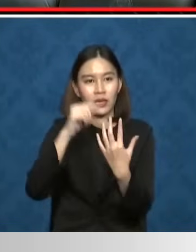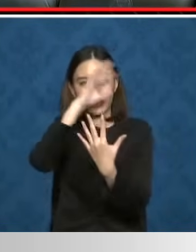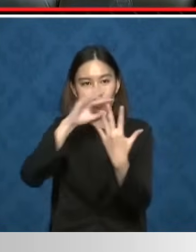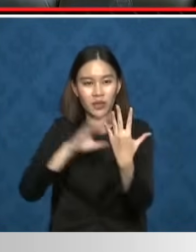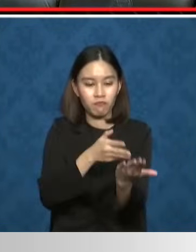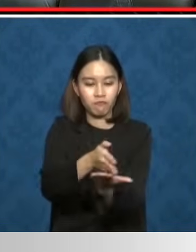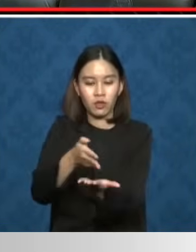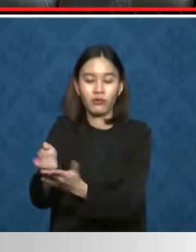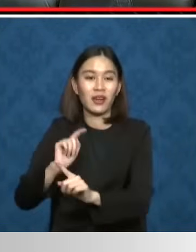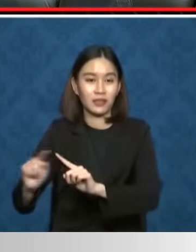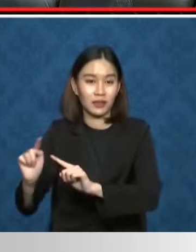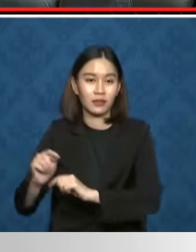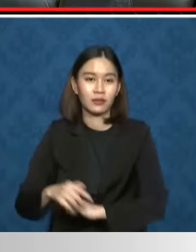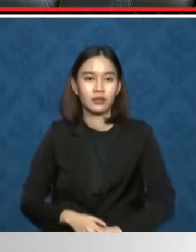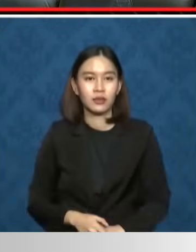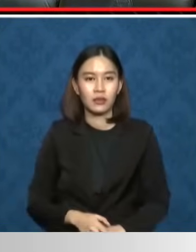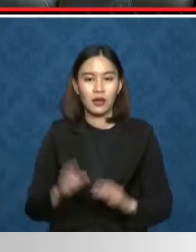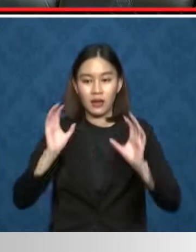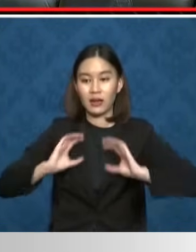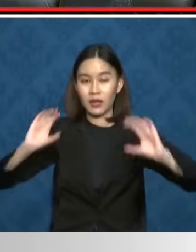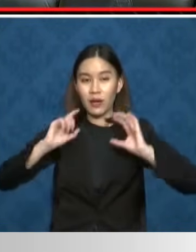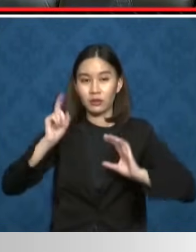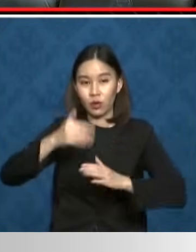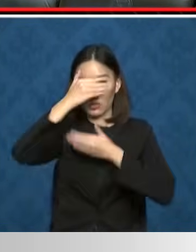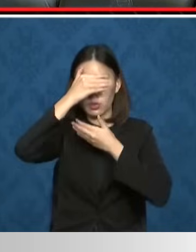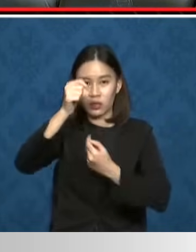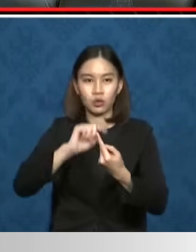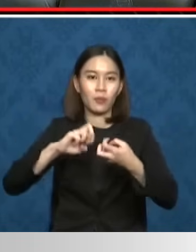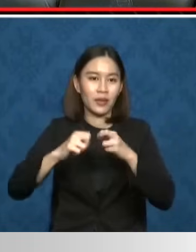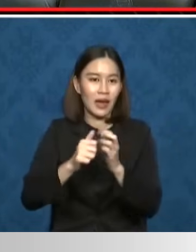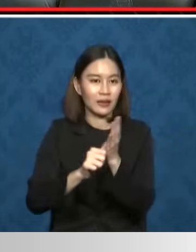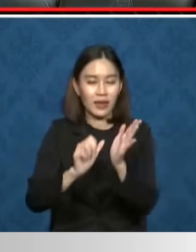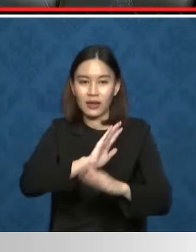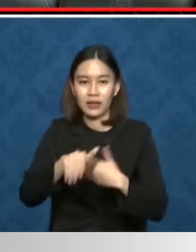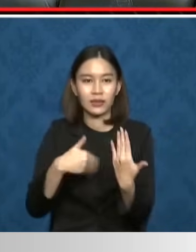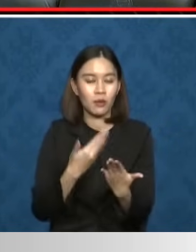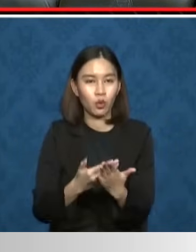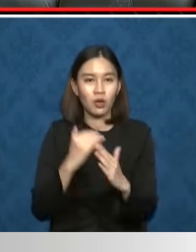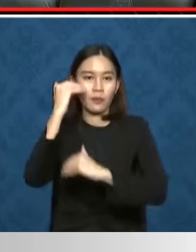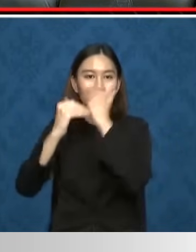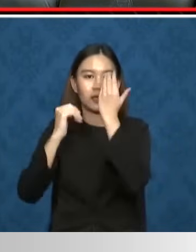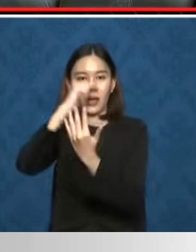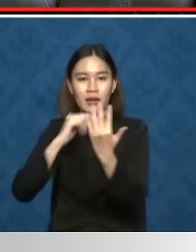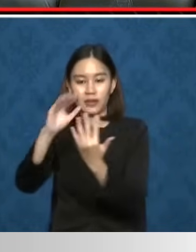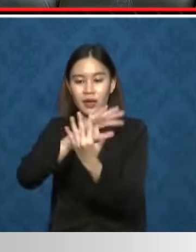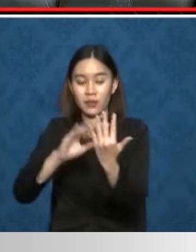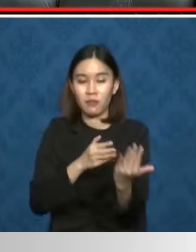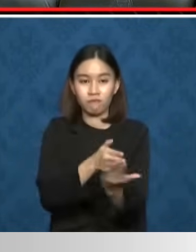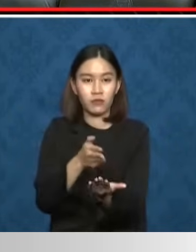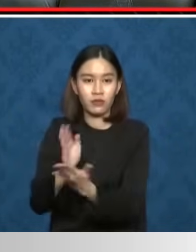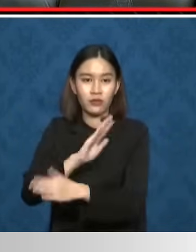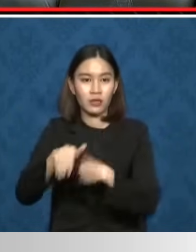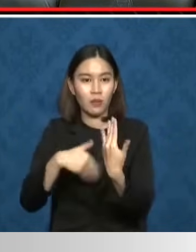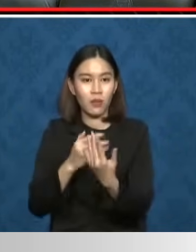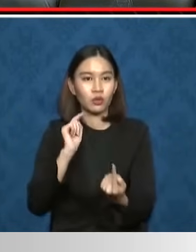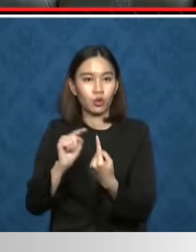านต่างๆท่านประธานครับรัฐบาลต้องใส่ใจกับการแก้ไขปัญหาทุกปัญหาและพัฒนาประเทศในทุกมิติซึ่งต้องส